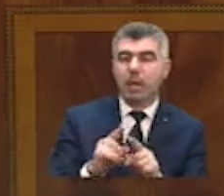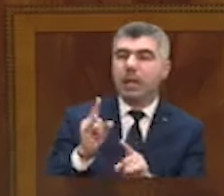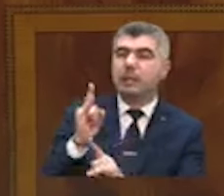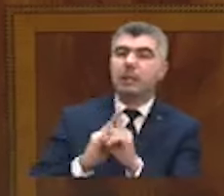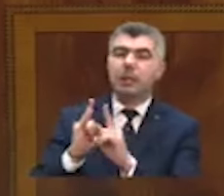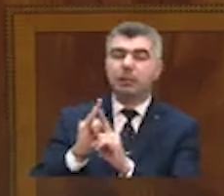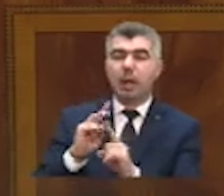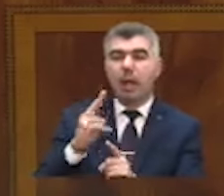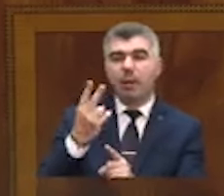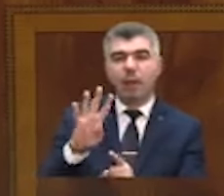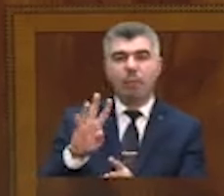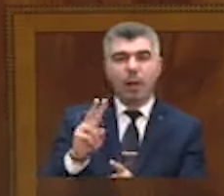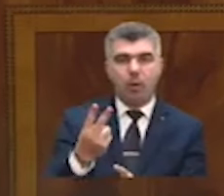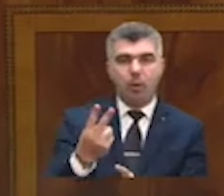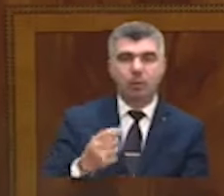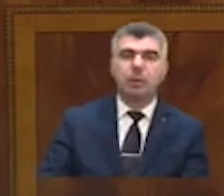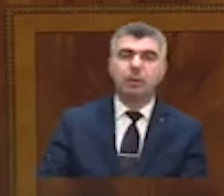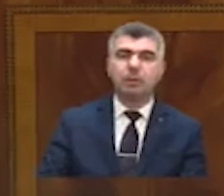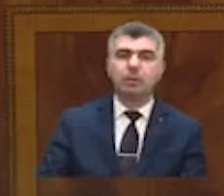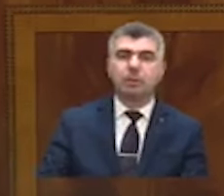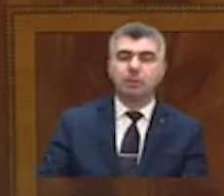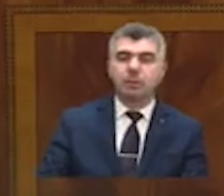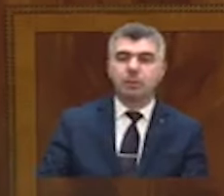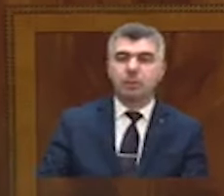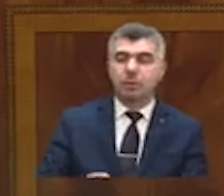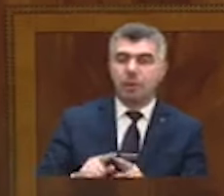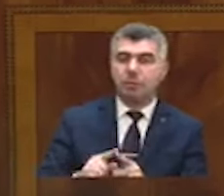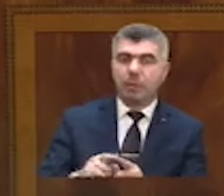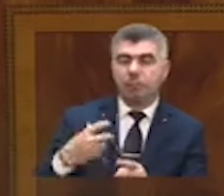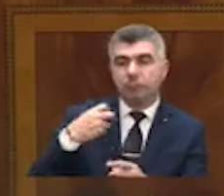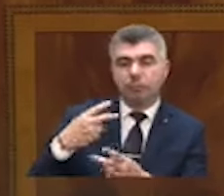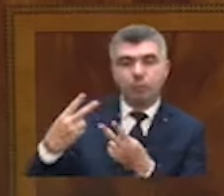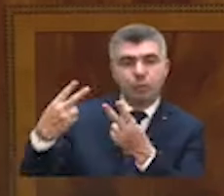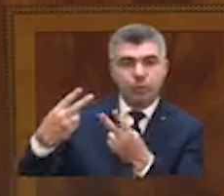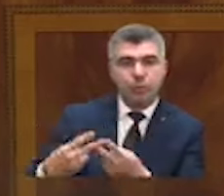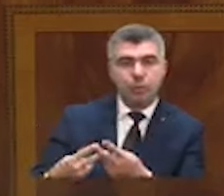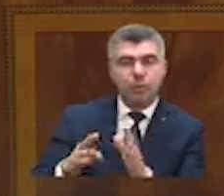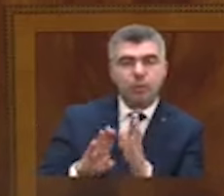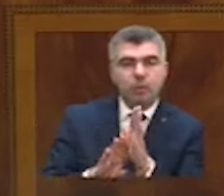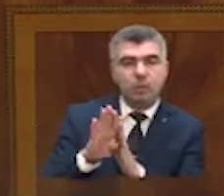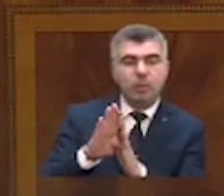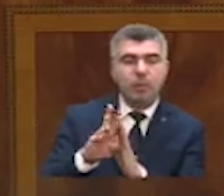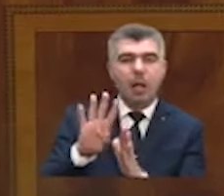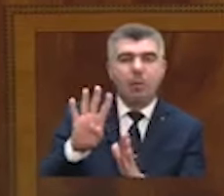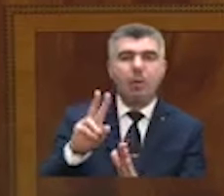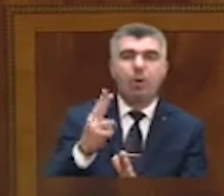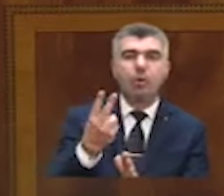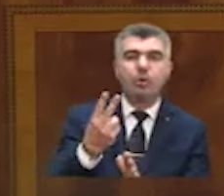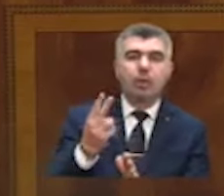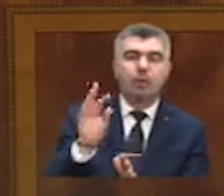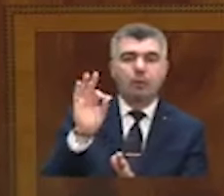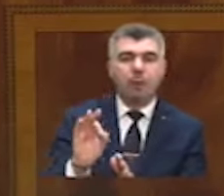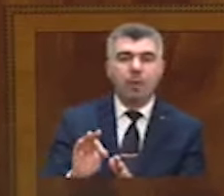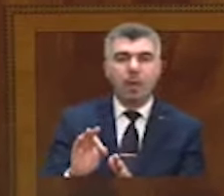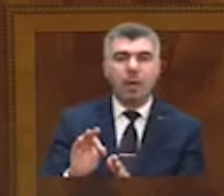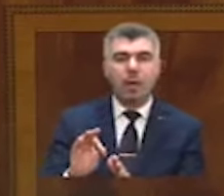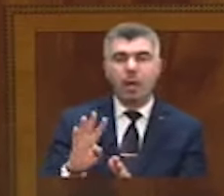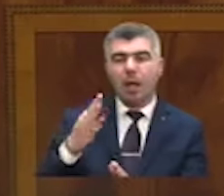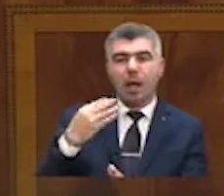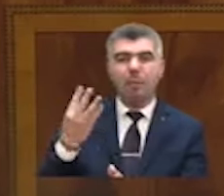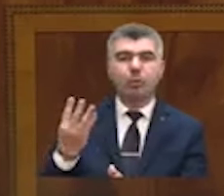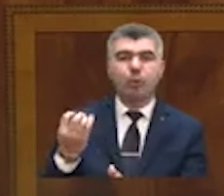في 24 في 24 الاستثمارات طلعت ب 24% في 4 شهر الاولى